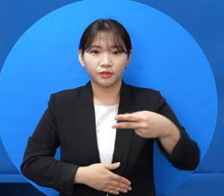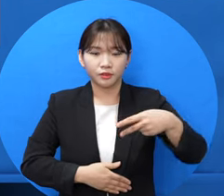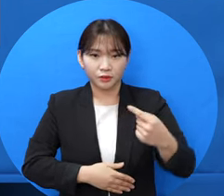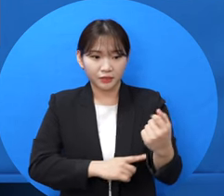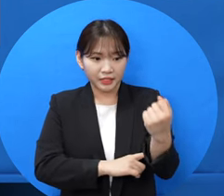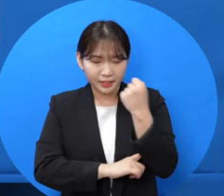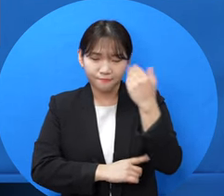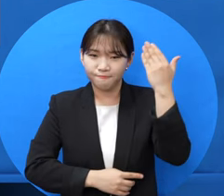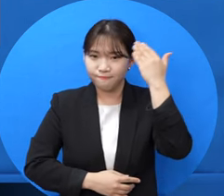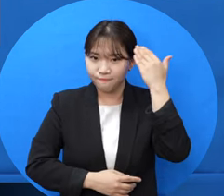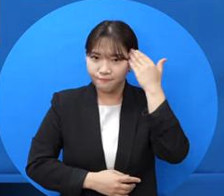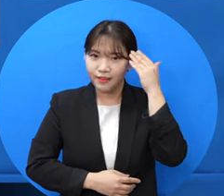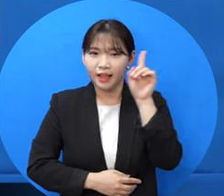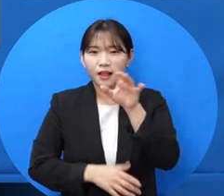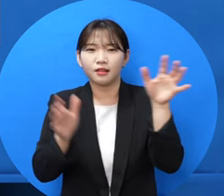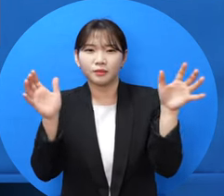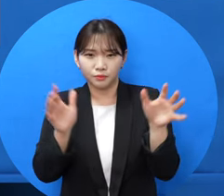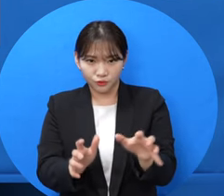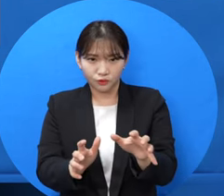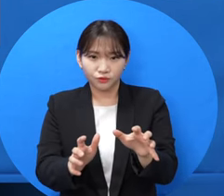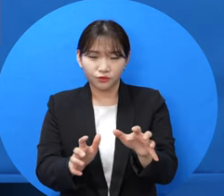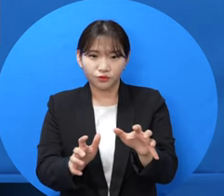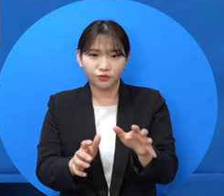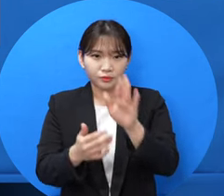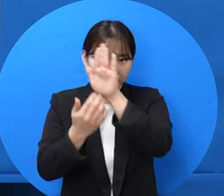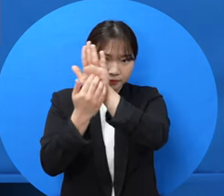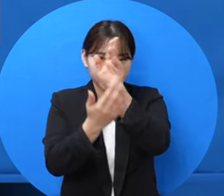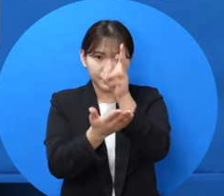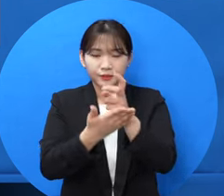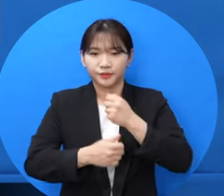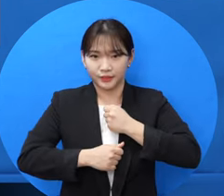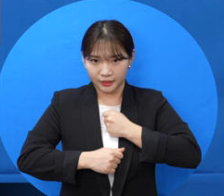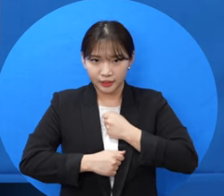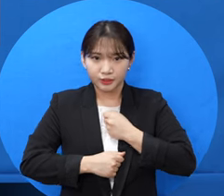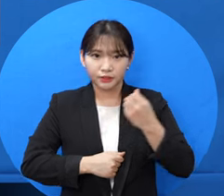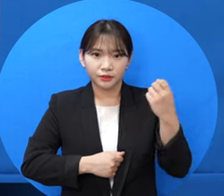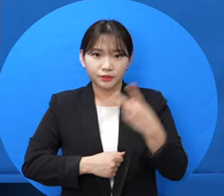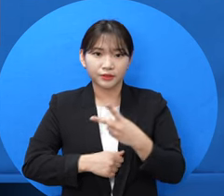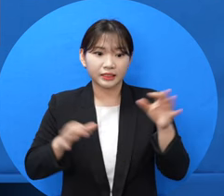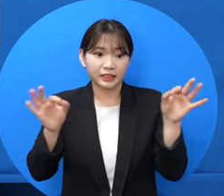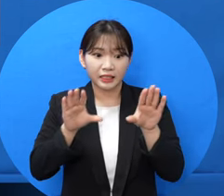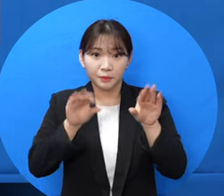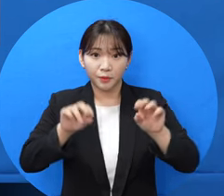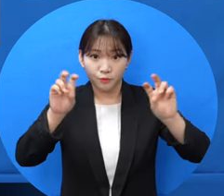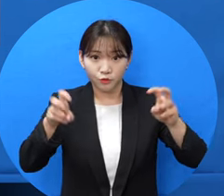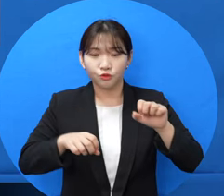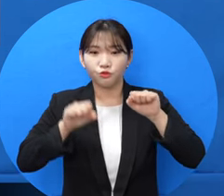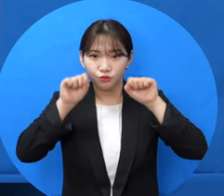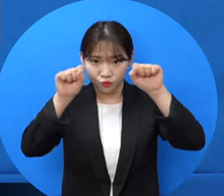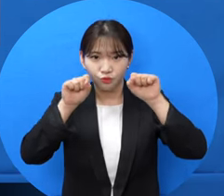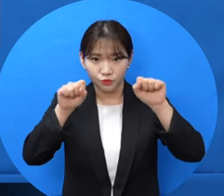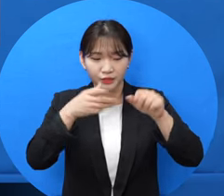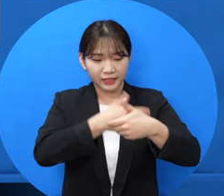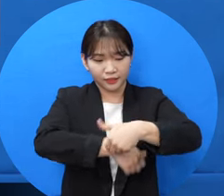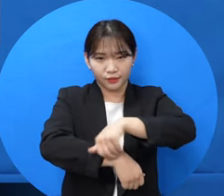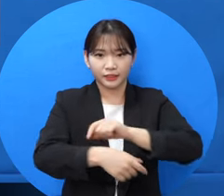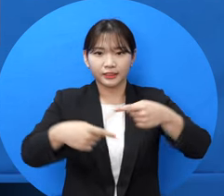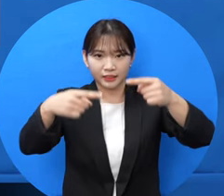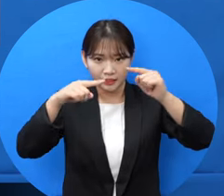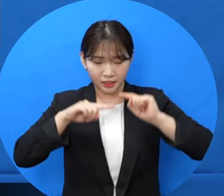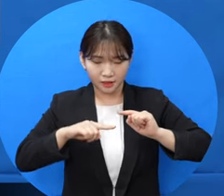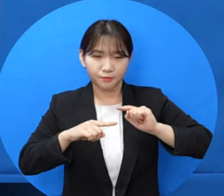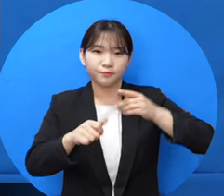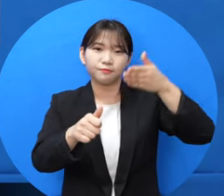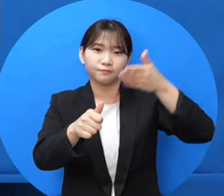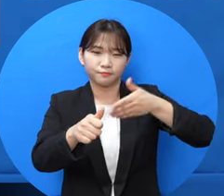여러분께서도 힘과 지혜를 하나로 모아서 당 역수 책 준수와 3시 멈춤 운동해 적극